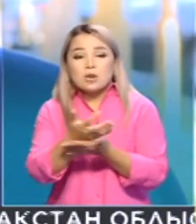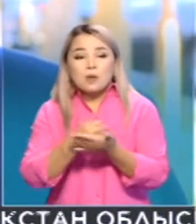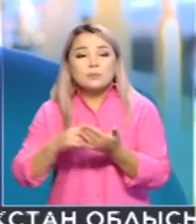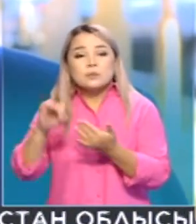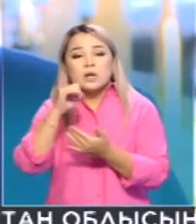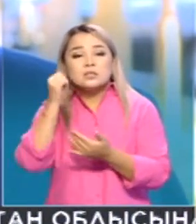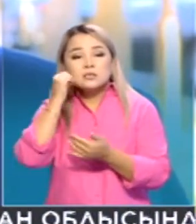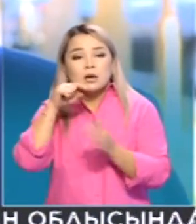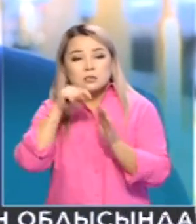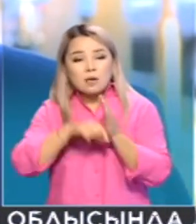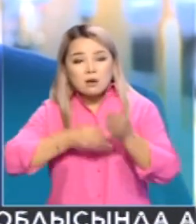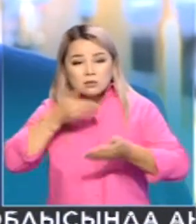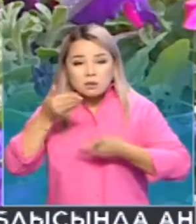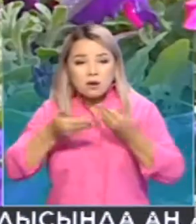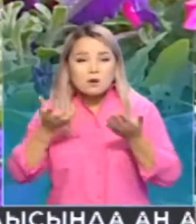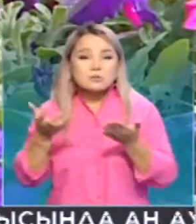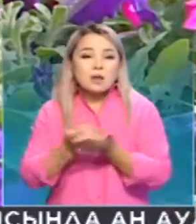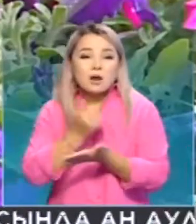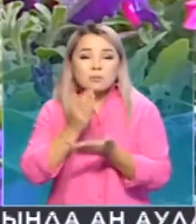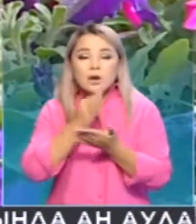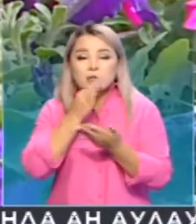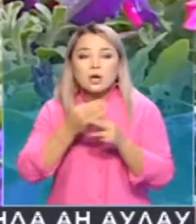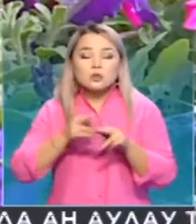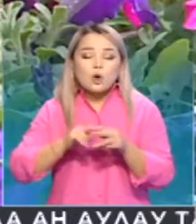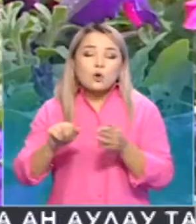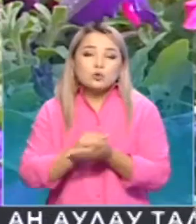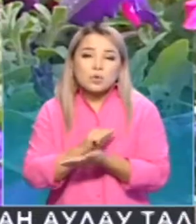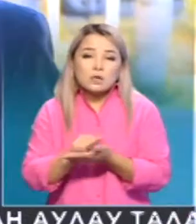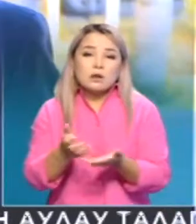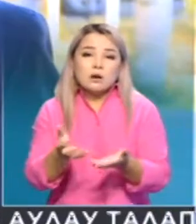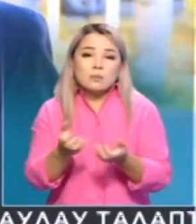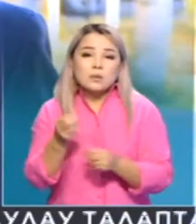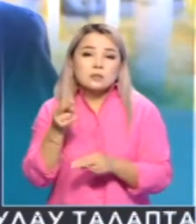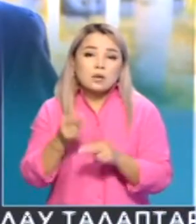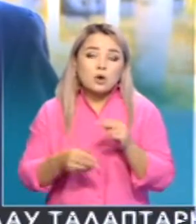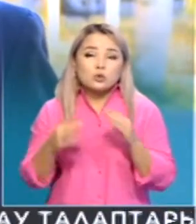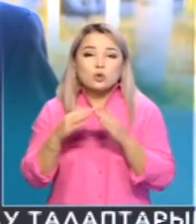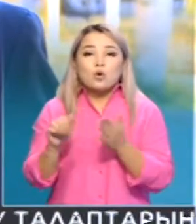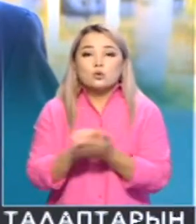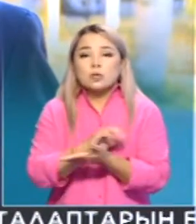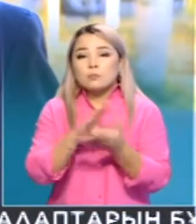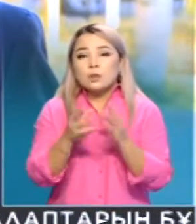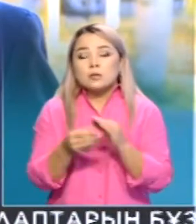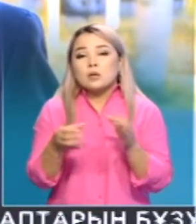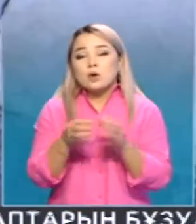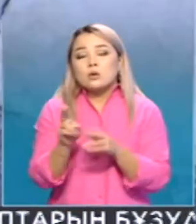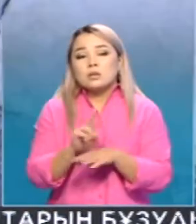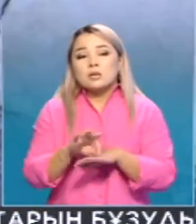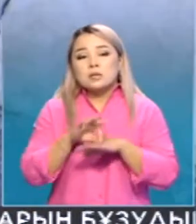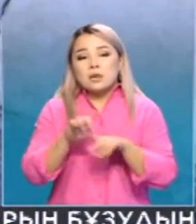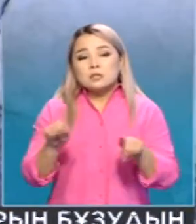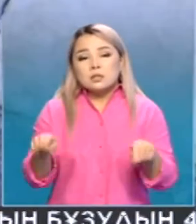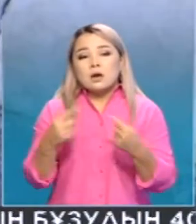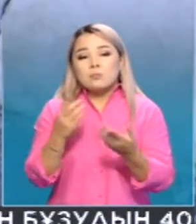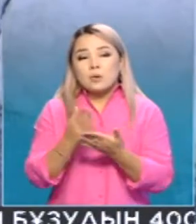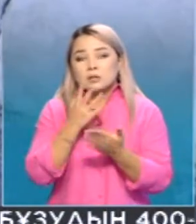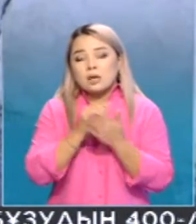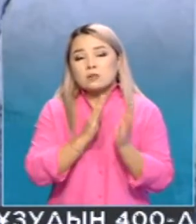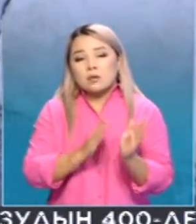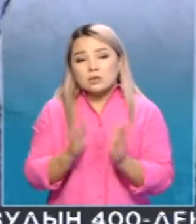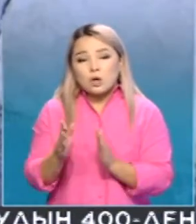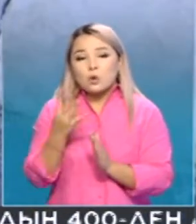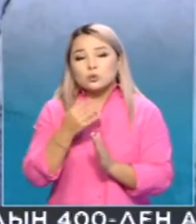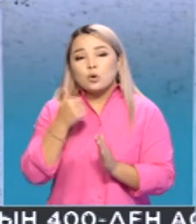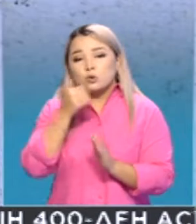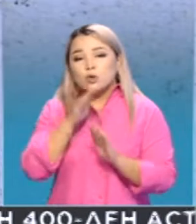аркептен арнайы анықтама алдық. Сол құжаттар, қабылдау актілері біткеннен кейін ойдың құжаттары түгел толықтай ретке келтіріледі. 4 жыл бұрын қолжетімді